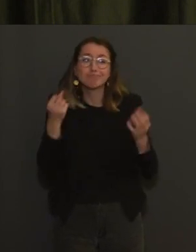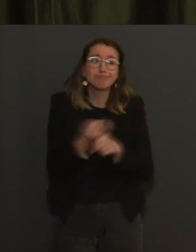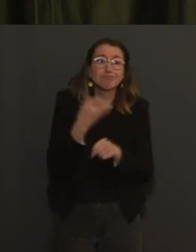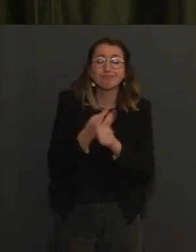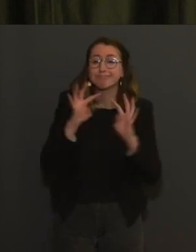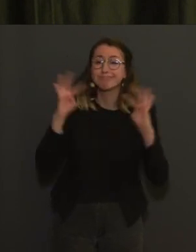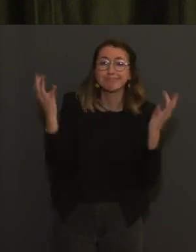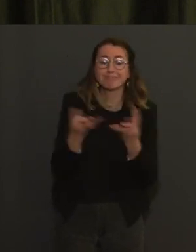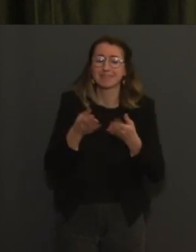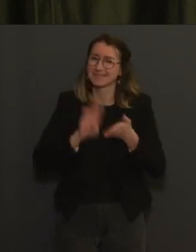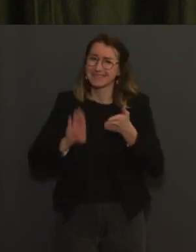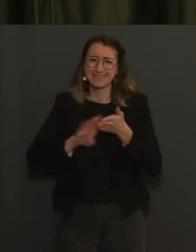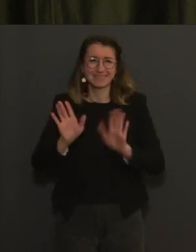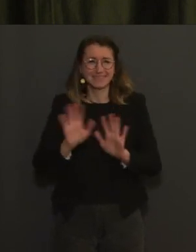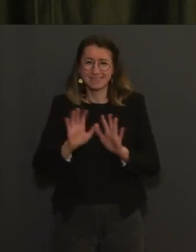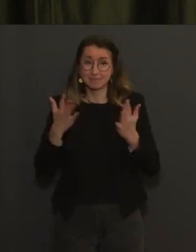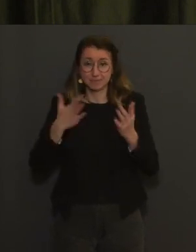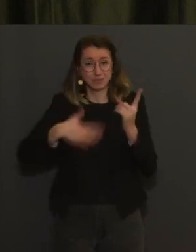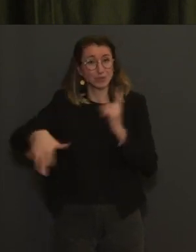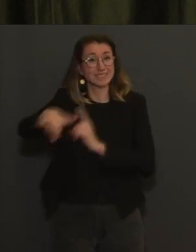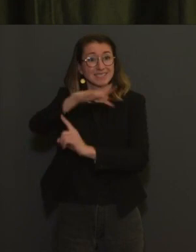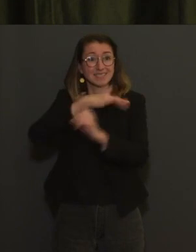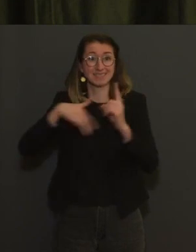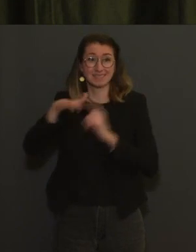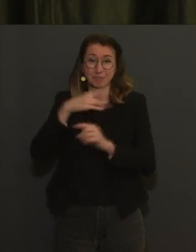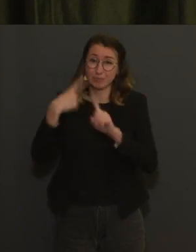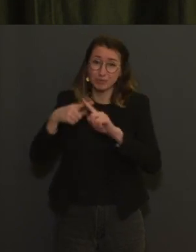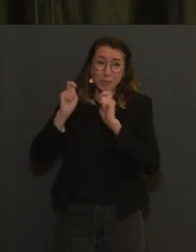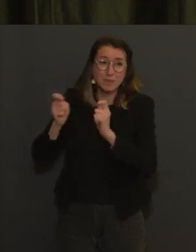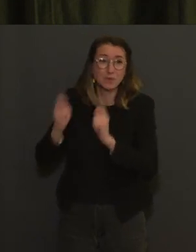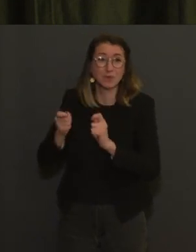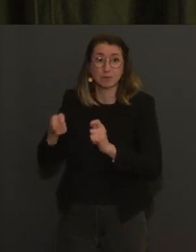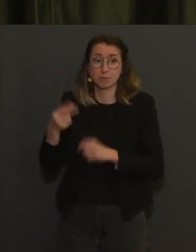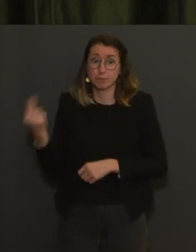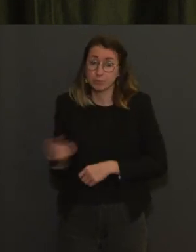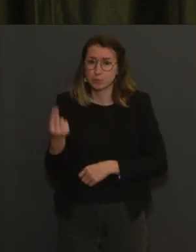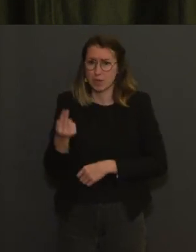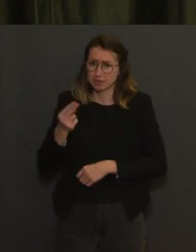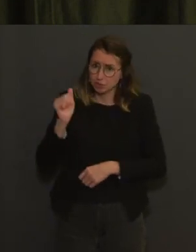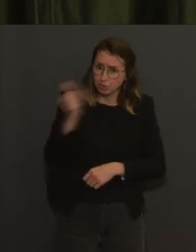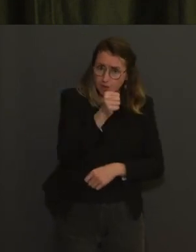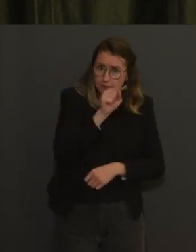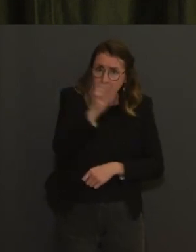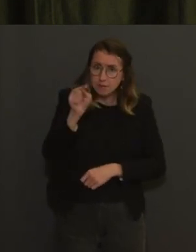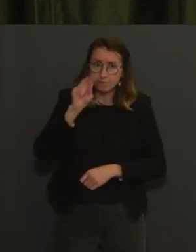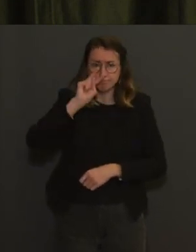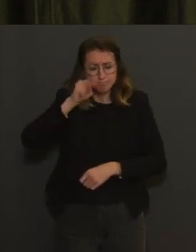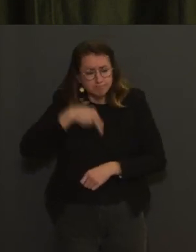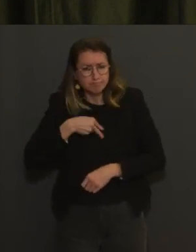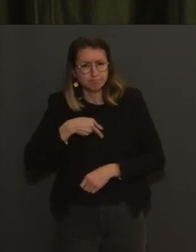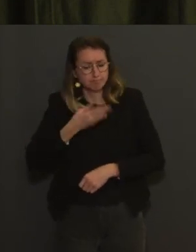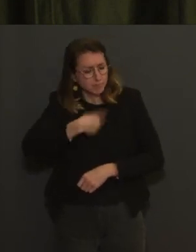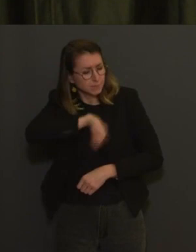de la santé en particulier, a besoin de notre sens de la citoyenneté. Par respect pour eux, maintenant,